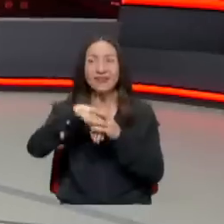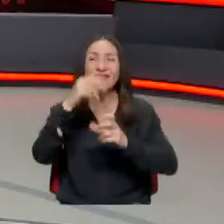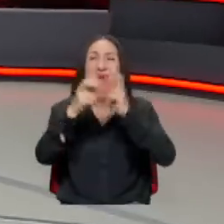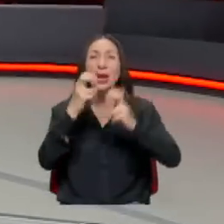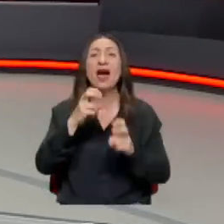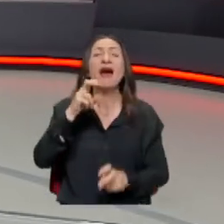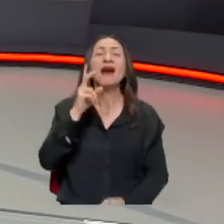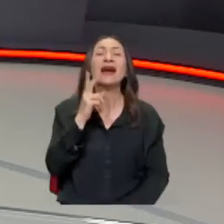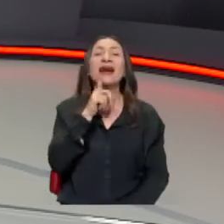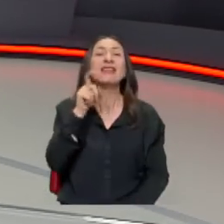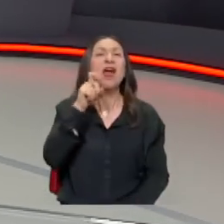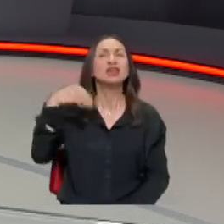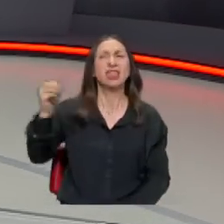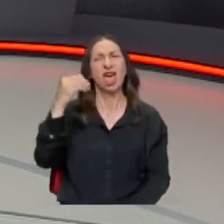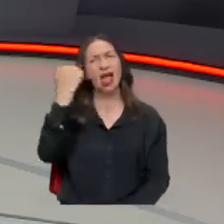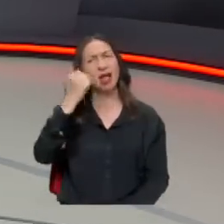Katar'a sattığımız yalan.